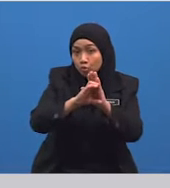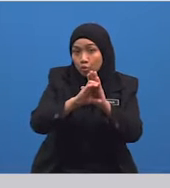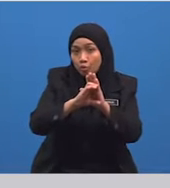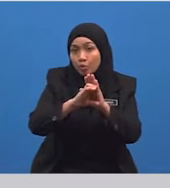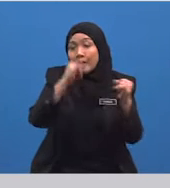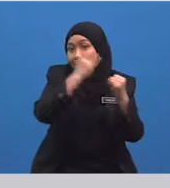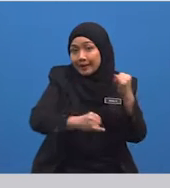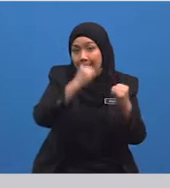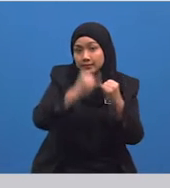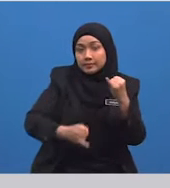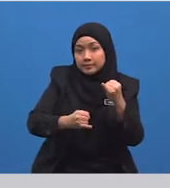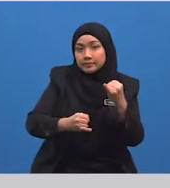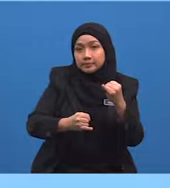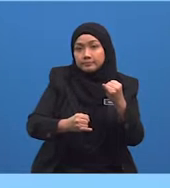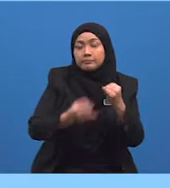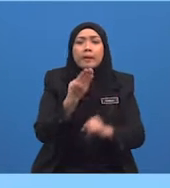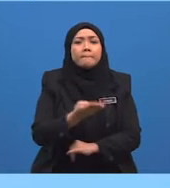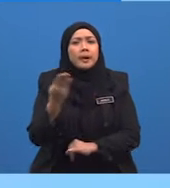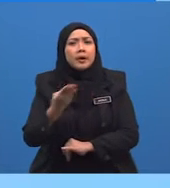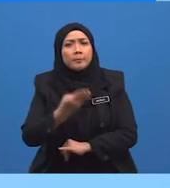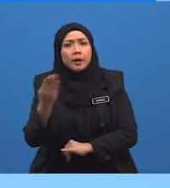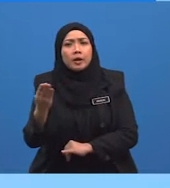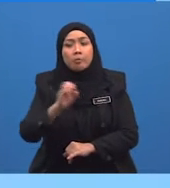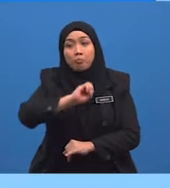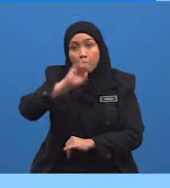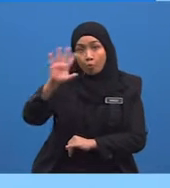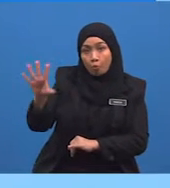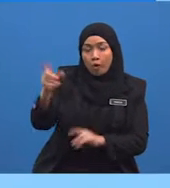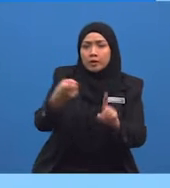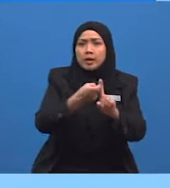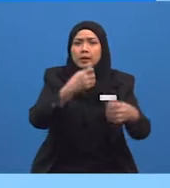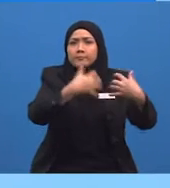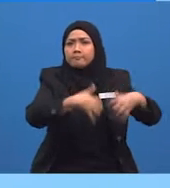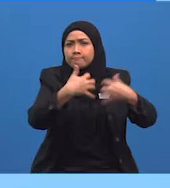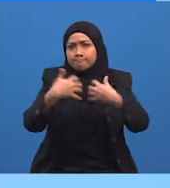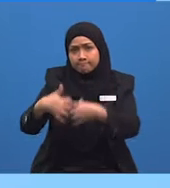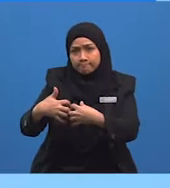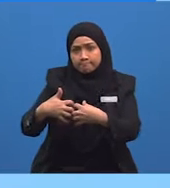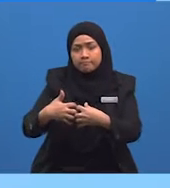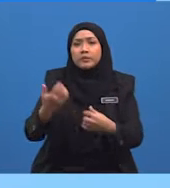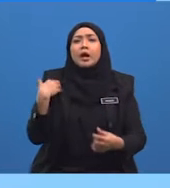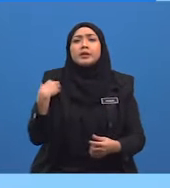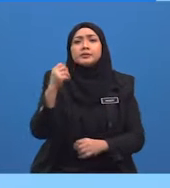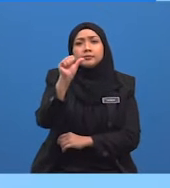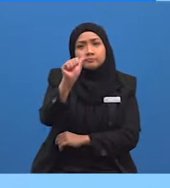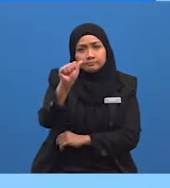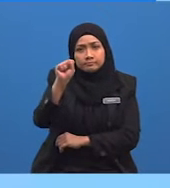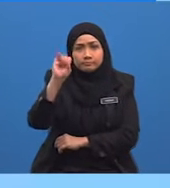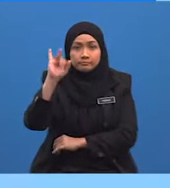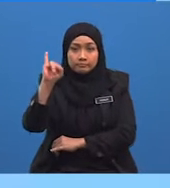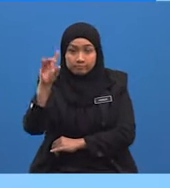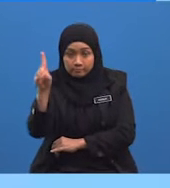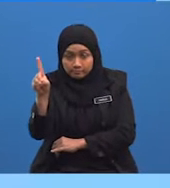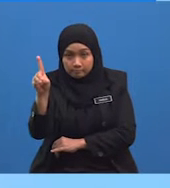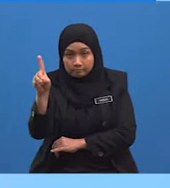Contoh yang terakhir ialah bahan buangan daripada industri penyaduran mengandungi asid